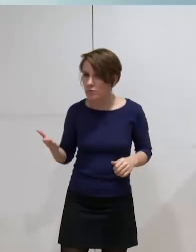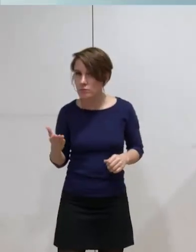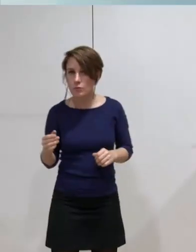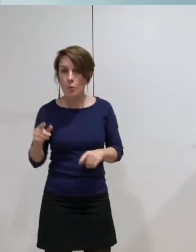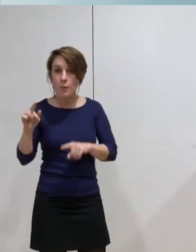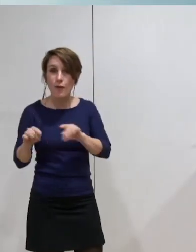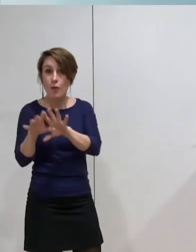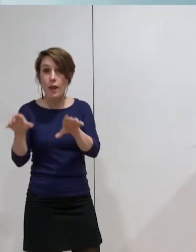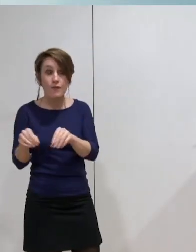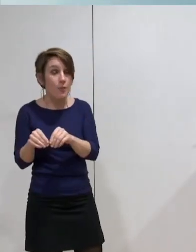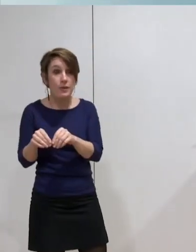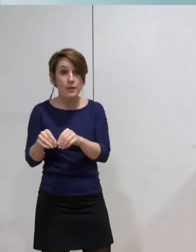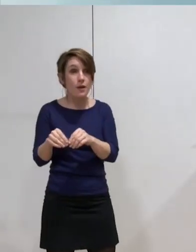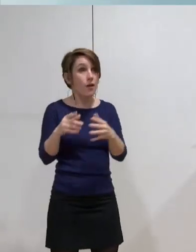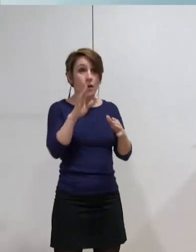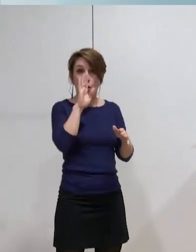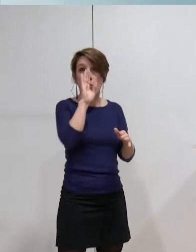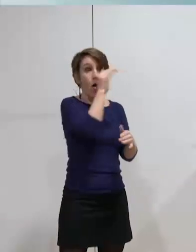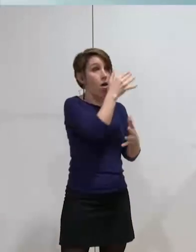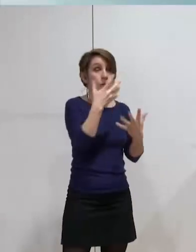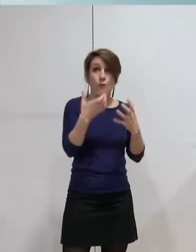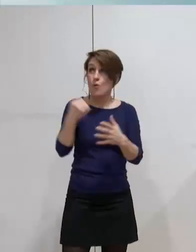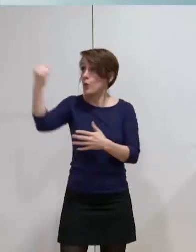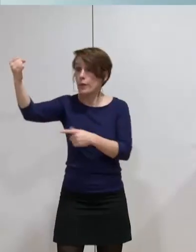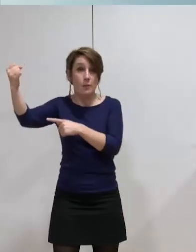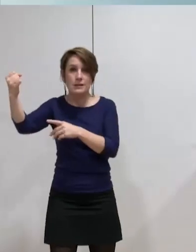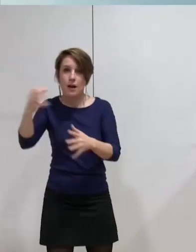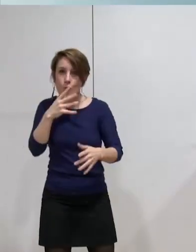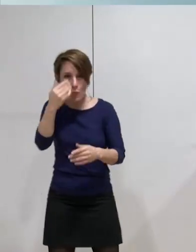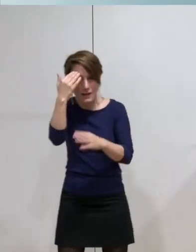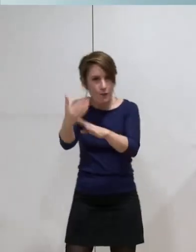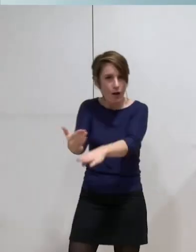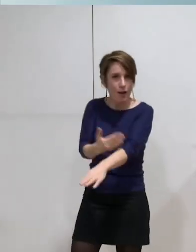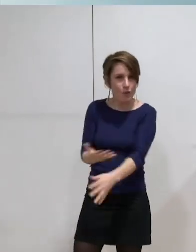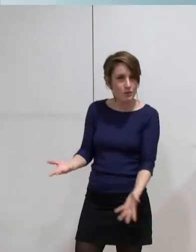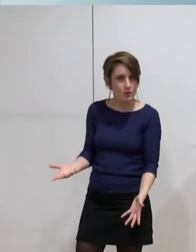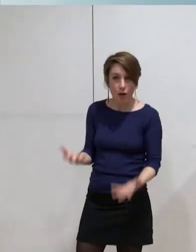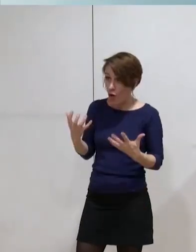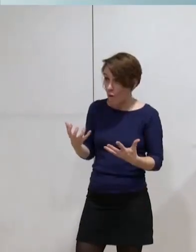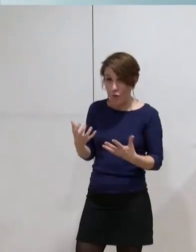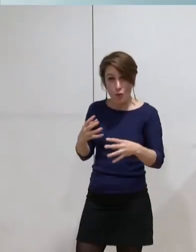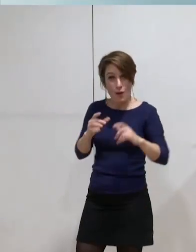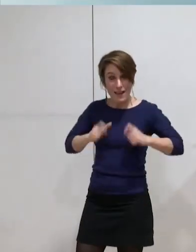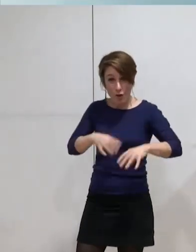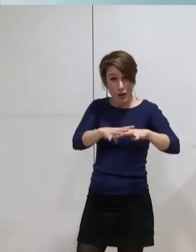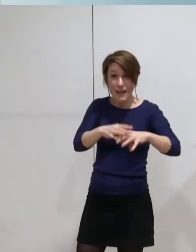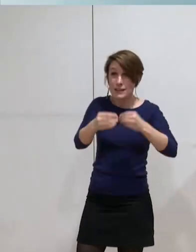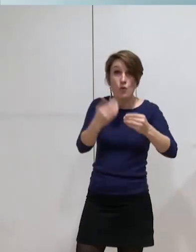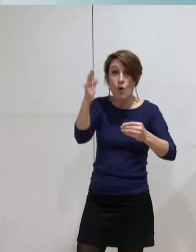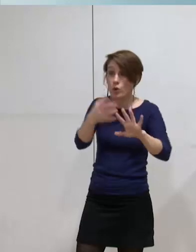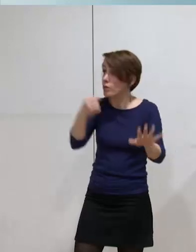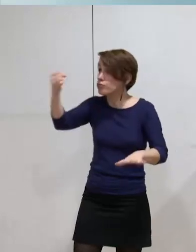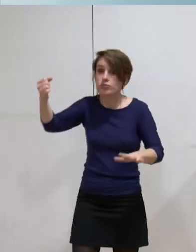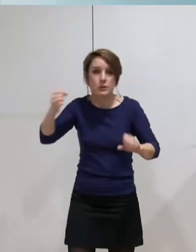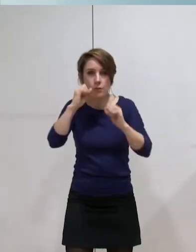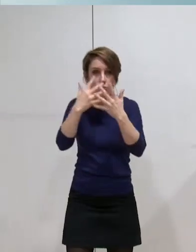anticiper c'est-à-dire qu'on peut pas savoir à l'avance si euh s'ils vont être vouloir scolariser dans l'école de secteur ou dans notre école donc ils font une demande